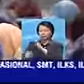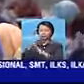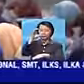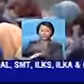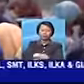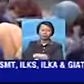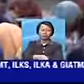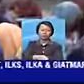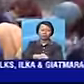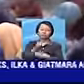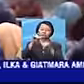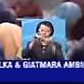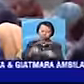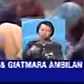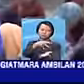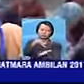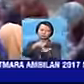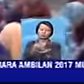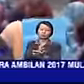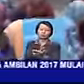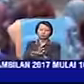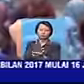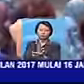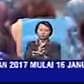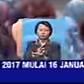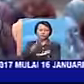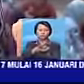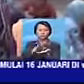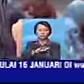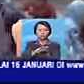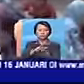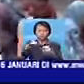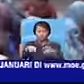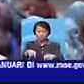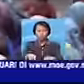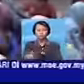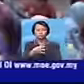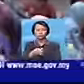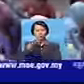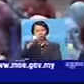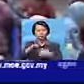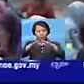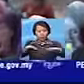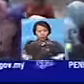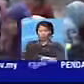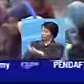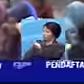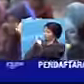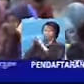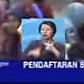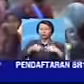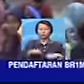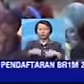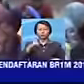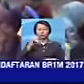terpaksa berlindung sementara di pusat pemindahan di Sekolah Kebangsaan Banggol Peradong ini. Dan kepada adik-adik kita ucapkan